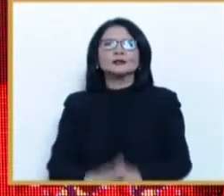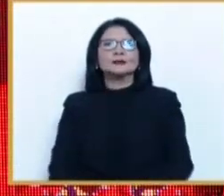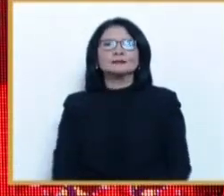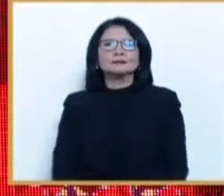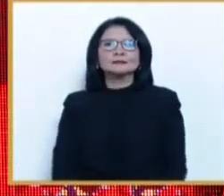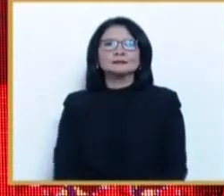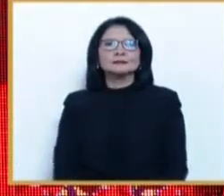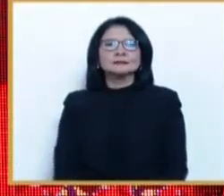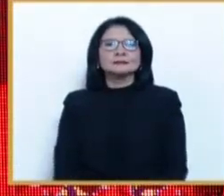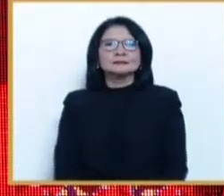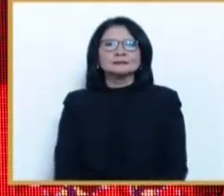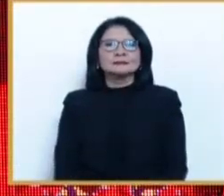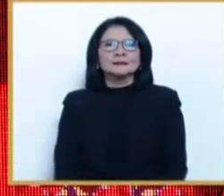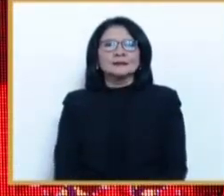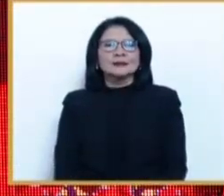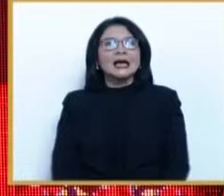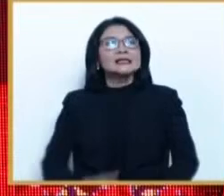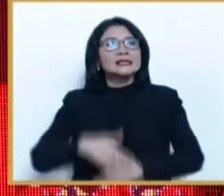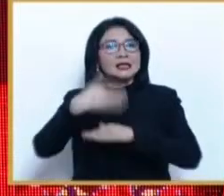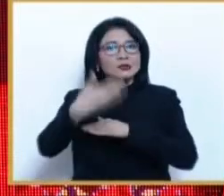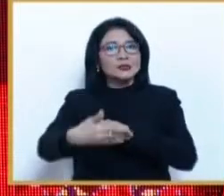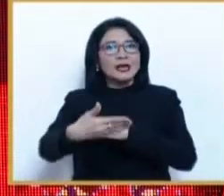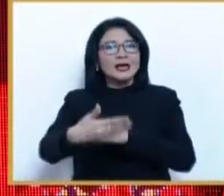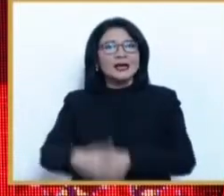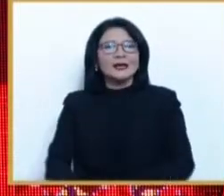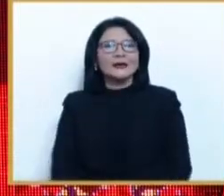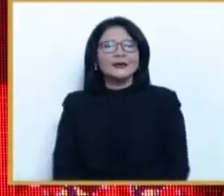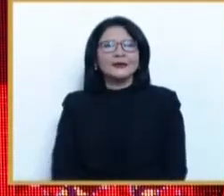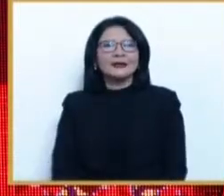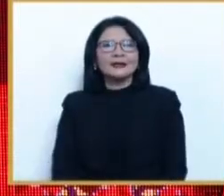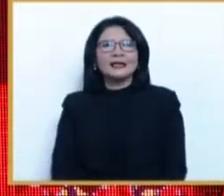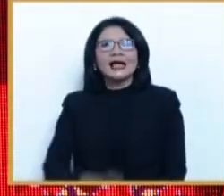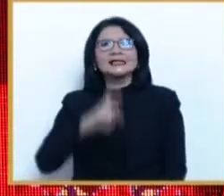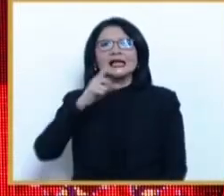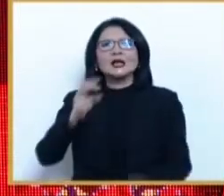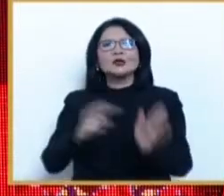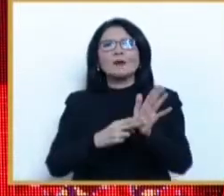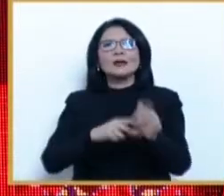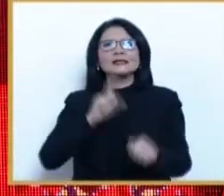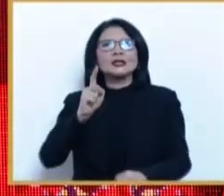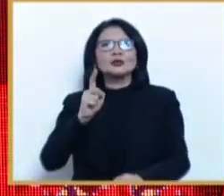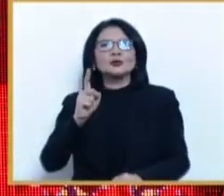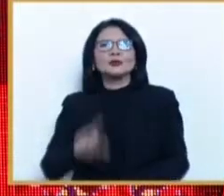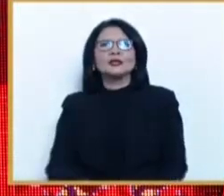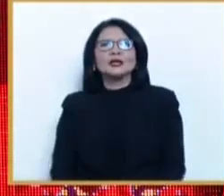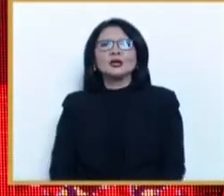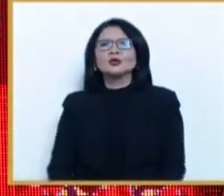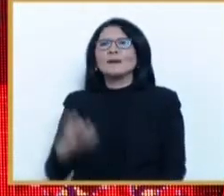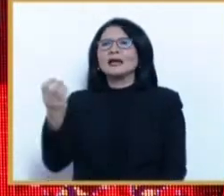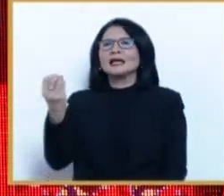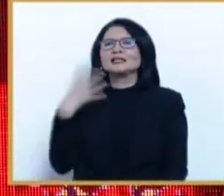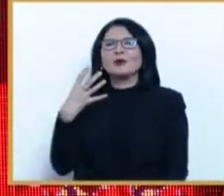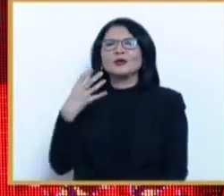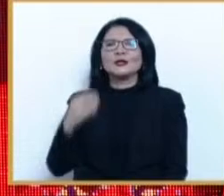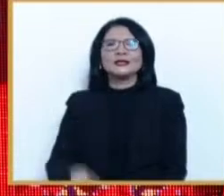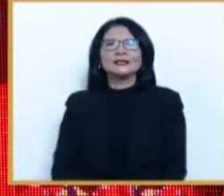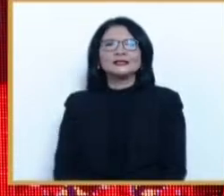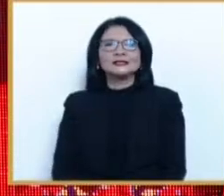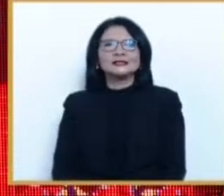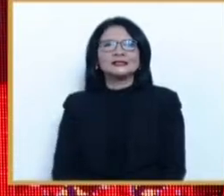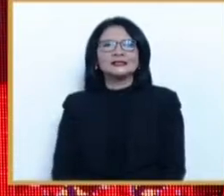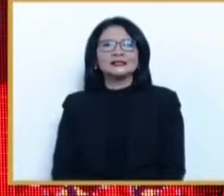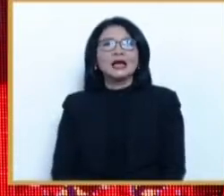kasih baik selanjutnya kami kembali persilakan Pasangan calon nomor urut 1 untuk merespon tanggapan dari Pasangan calon nomor urut